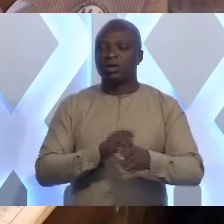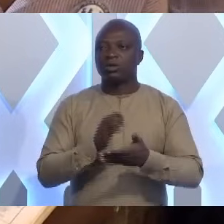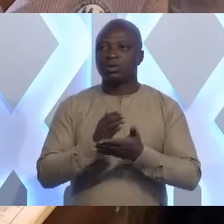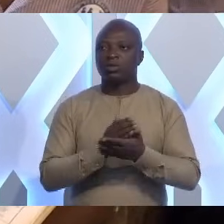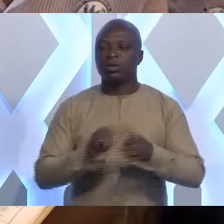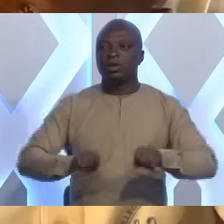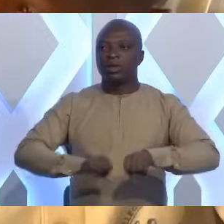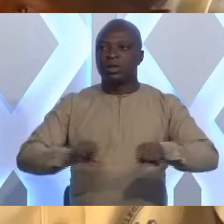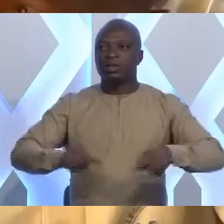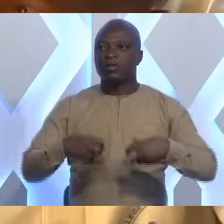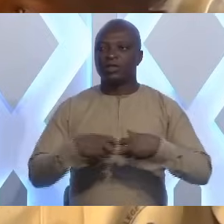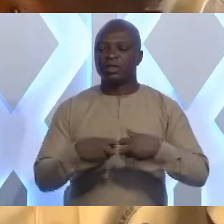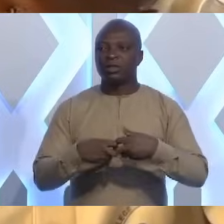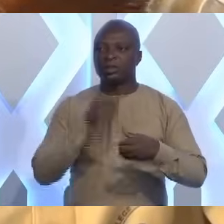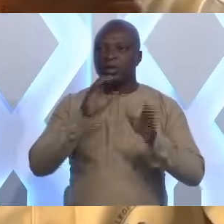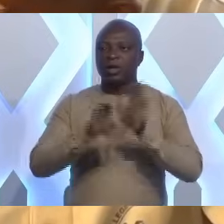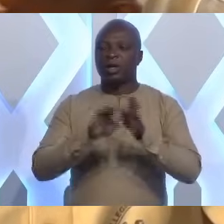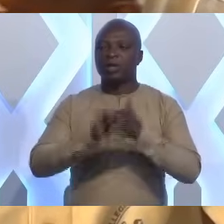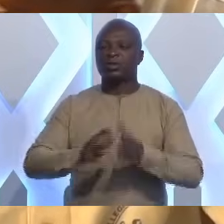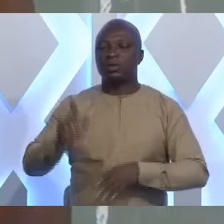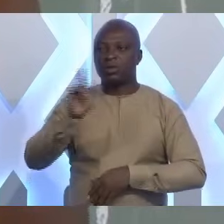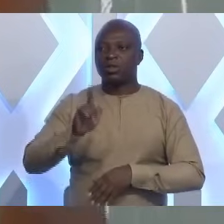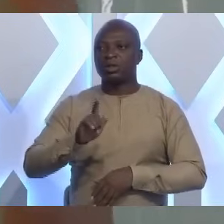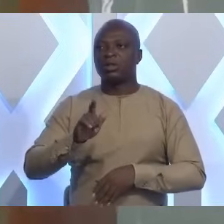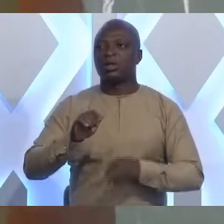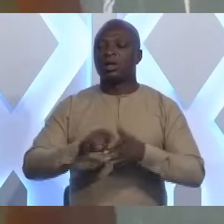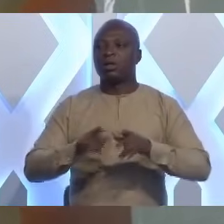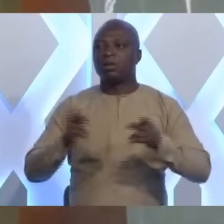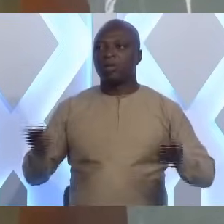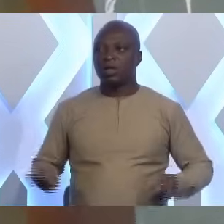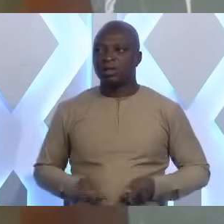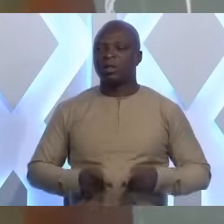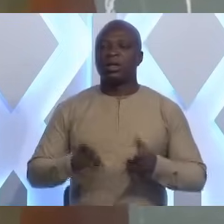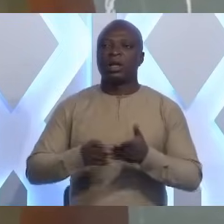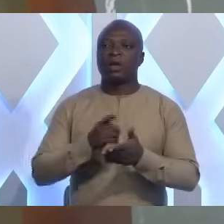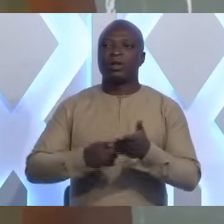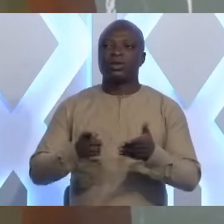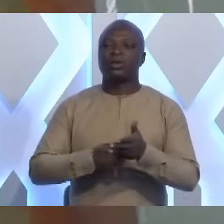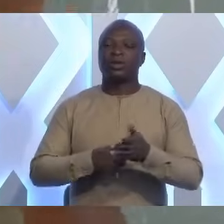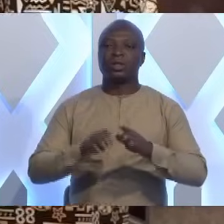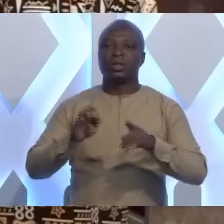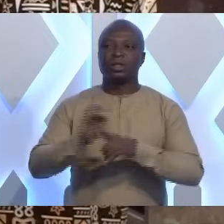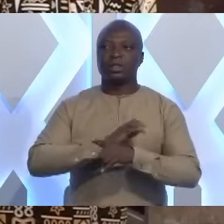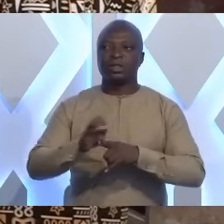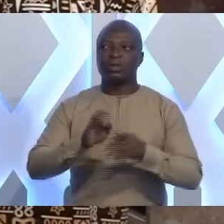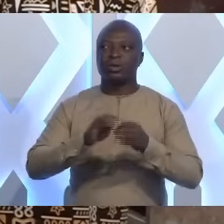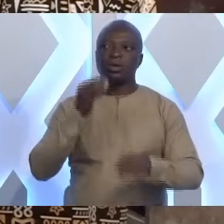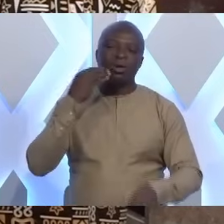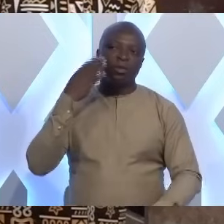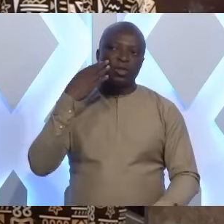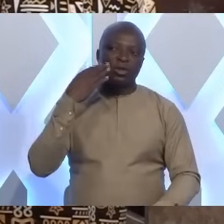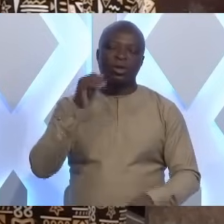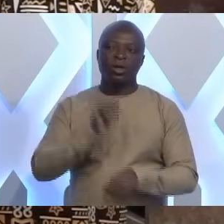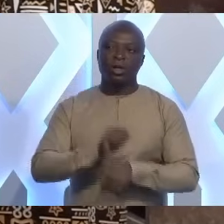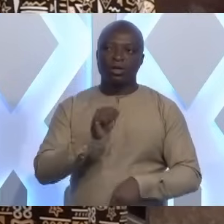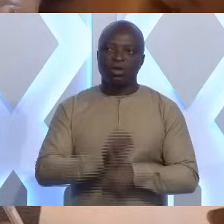physiques. Mais ce n'est pas le cas ce lundi. En lieu et place, la correction des exercices de maison. Des devoirs qui